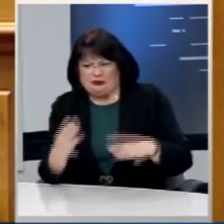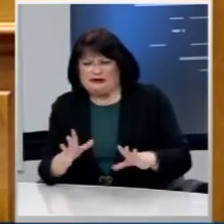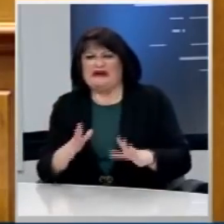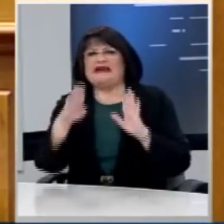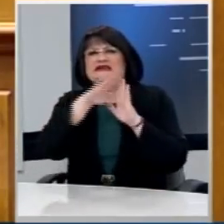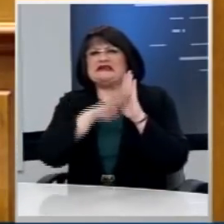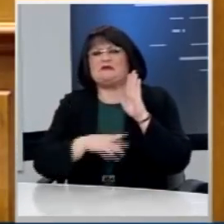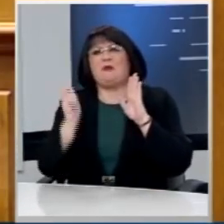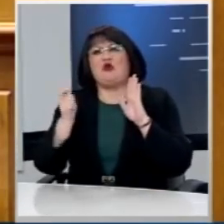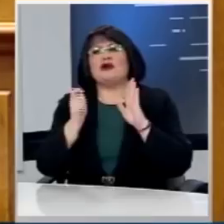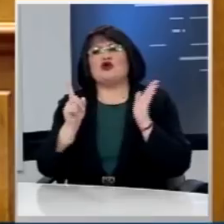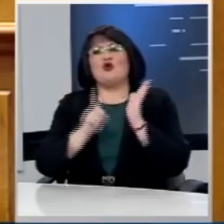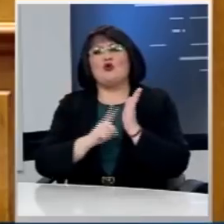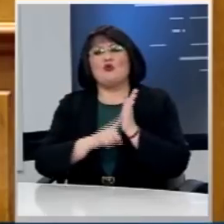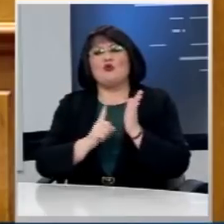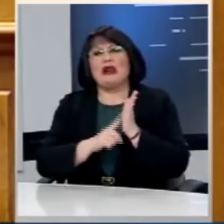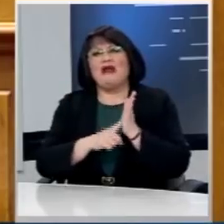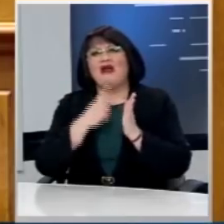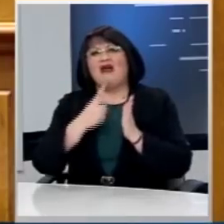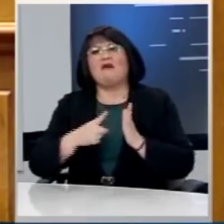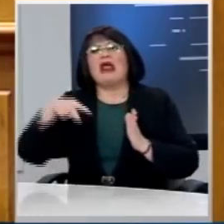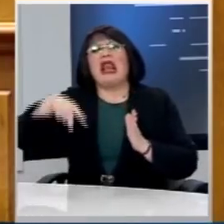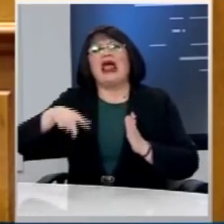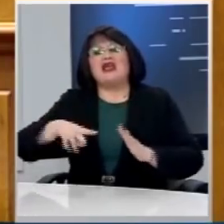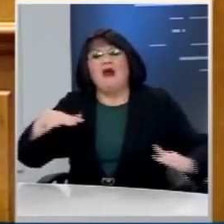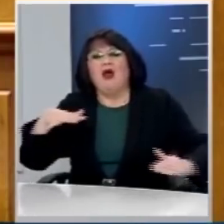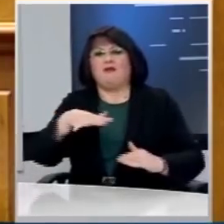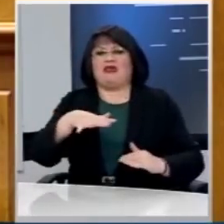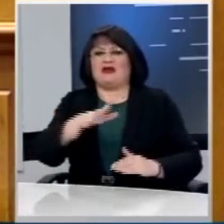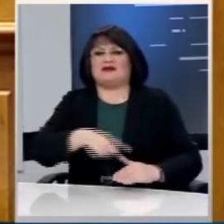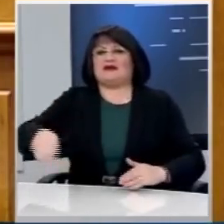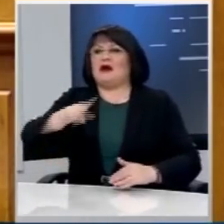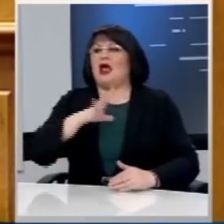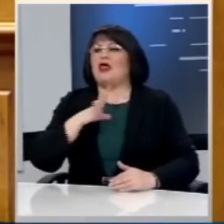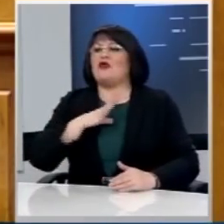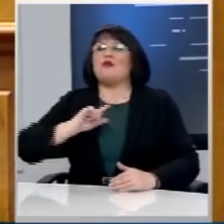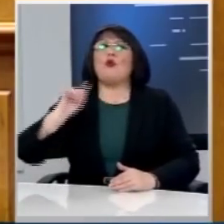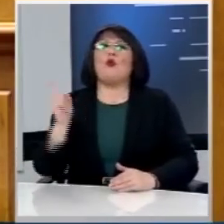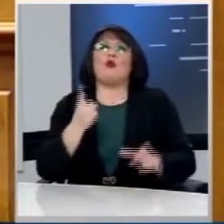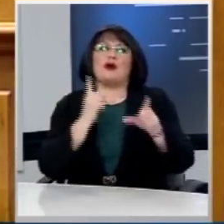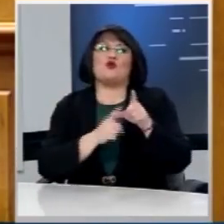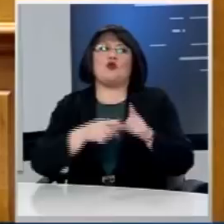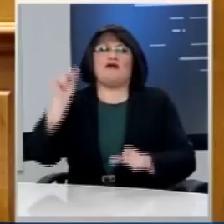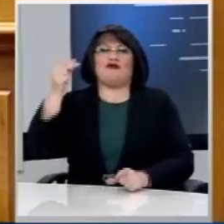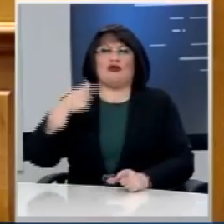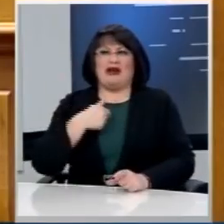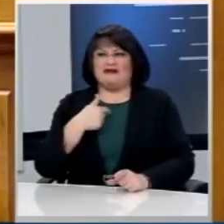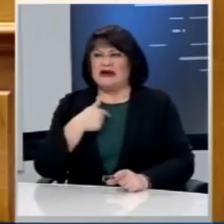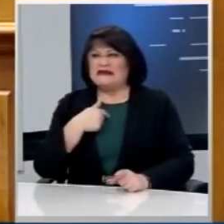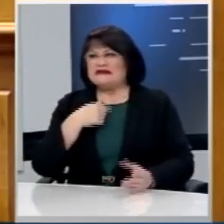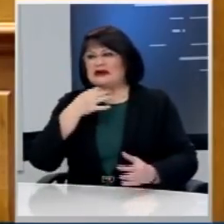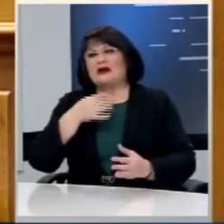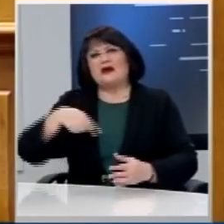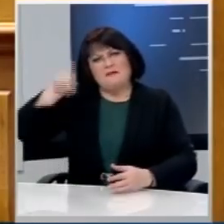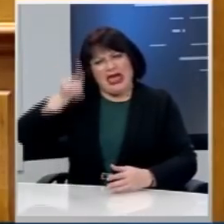και γι' αυτό πρέπει να οργανωθεί, επιμένουμε, η λαϊκή αντεπίθεση. Όλοι οι βουλευτές του ΚΚΕ που